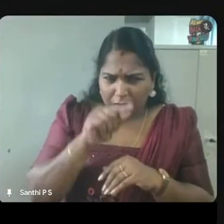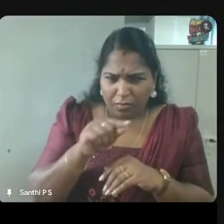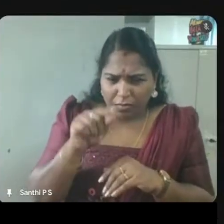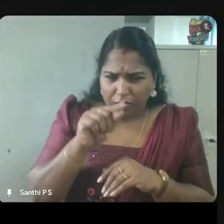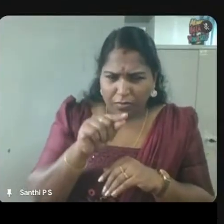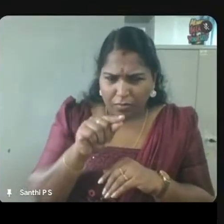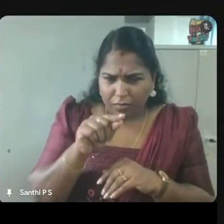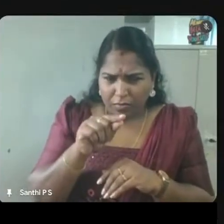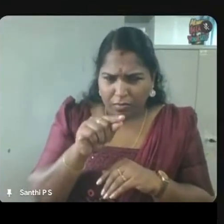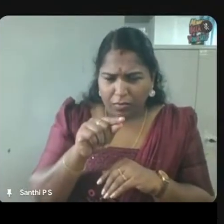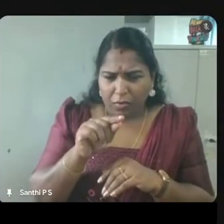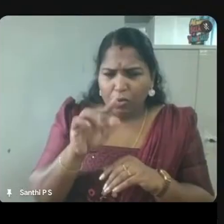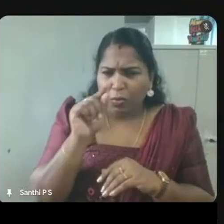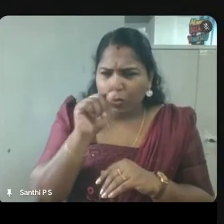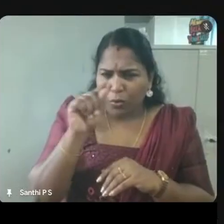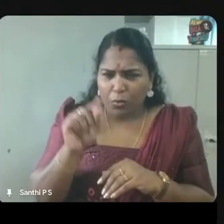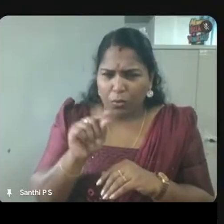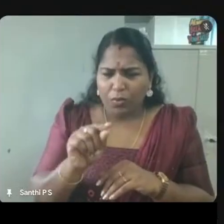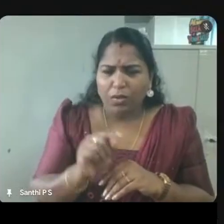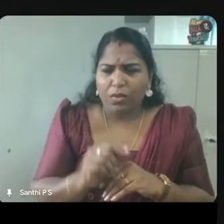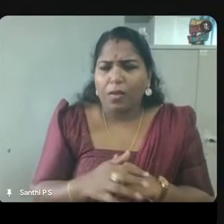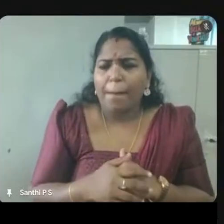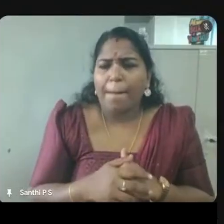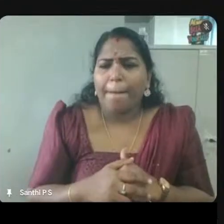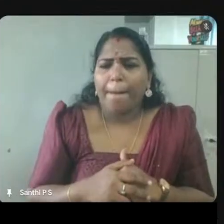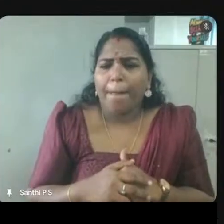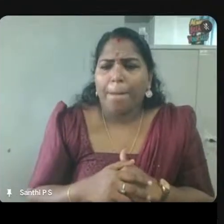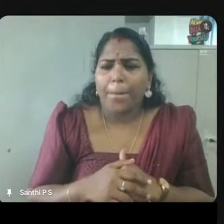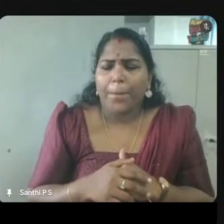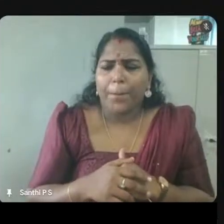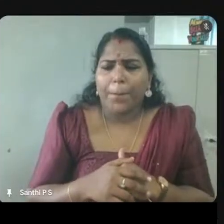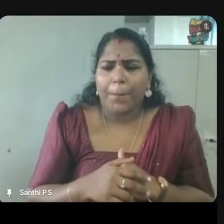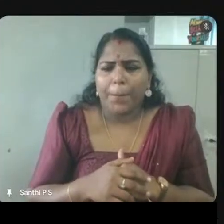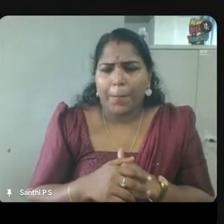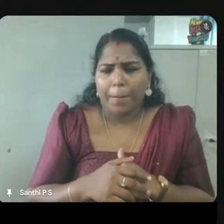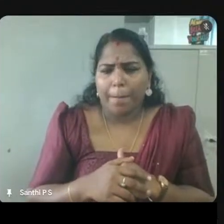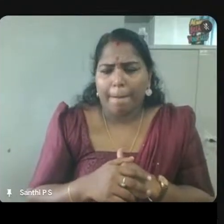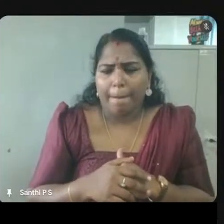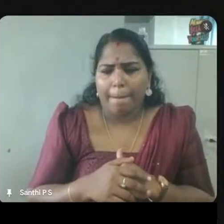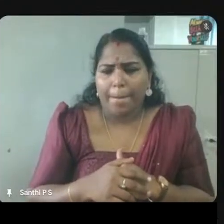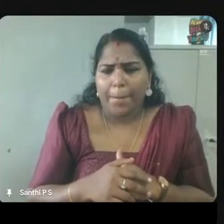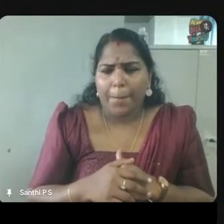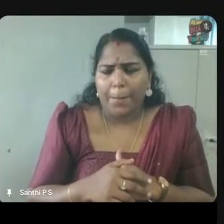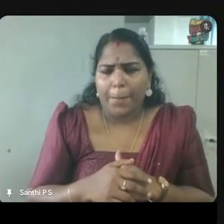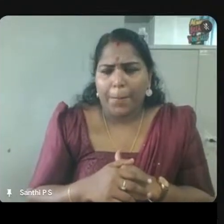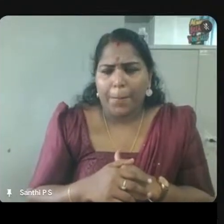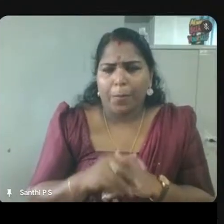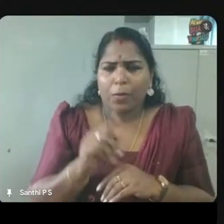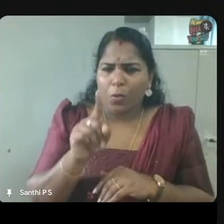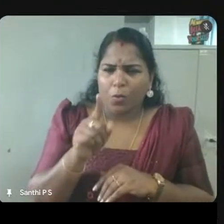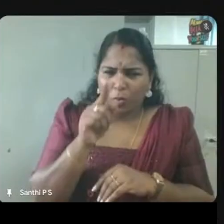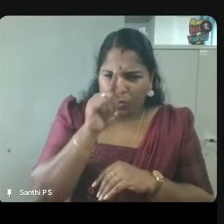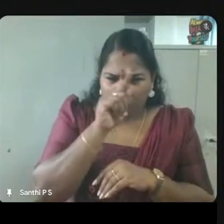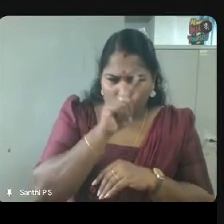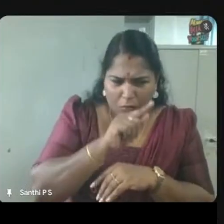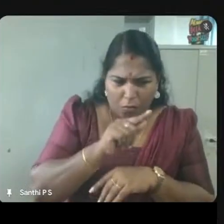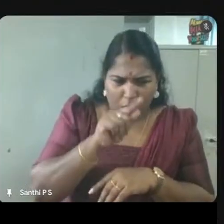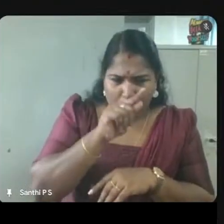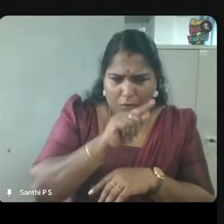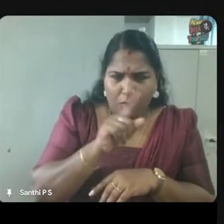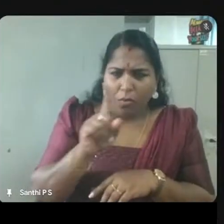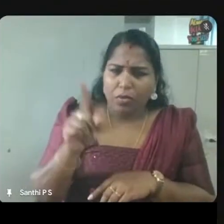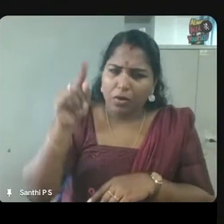അതോ കുത്തായിട്ടാണോ? റൗണ്ട് ആയിട്ടാണ്. ഒന്ന് ചെറിയൊരു ഓവൽ ഷേപ്പ് പോലെ, ഒന്ന് റൗണ്ട് ആയിട്ട്.